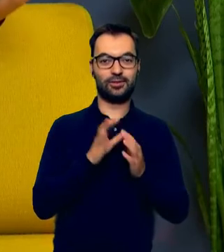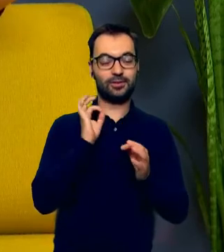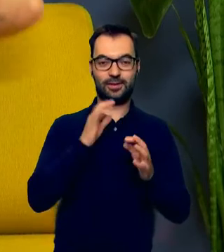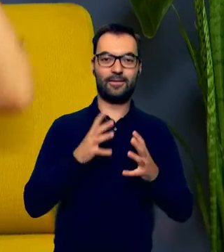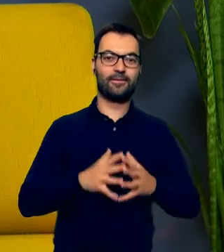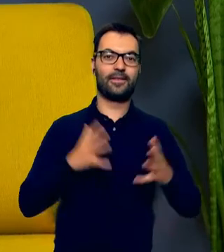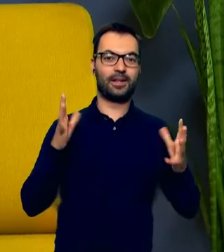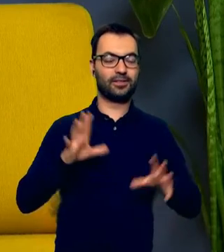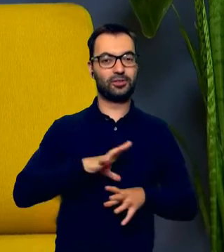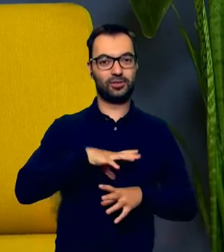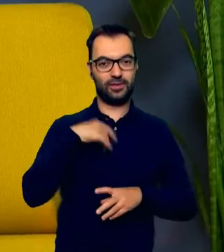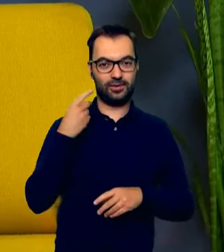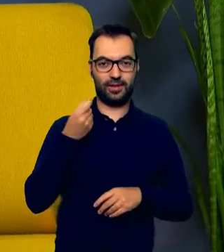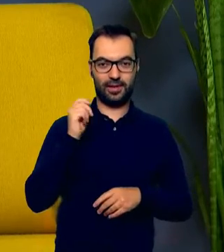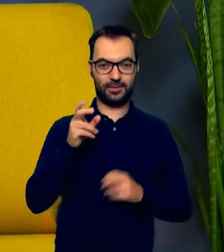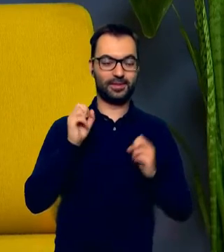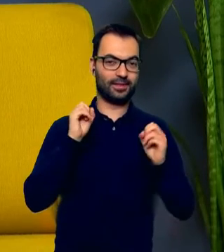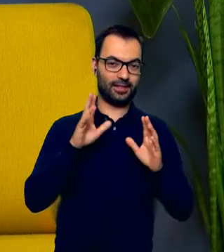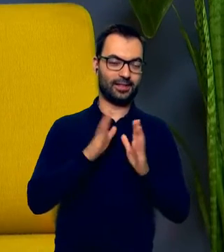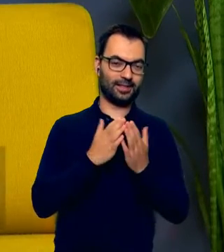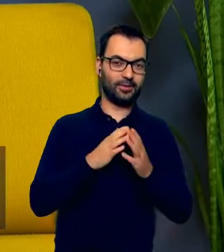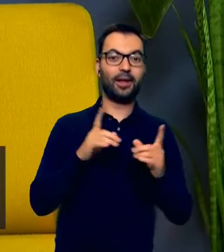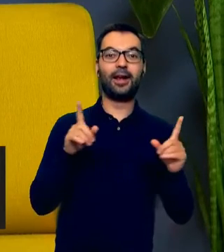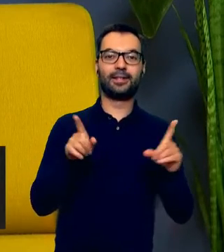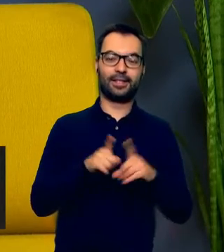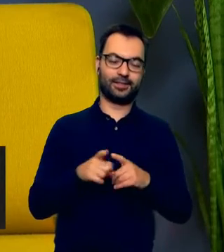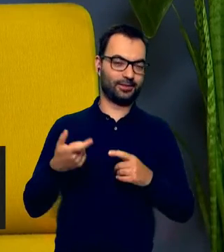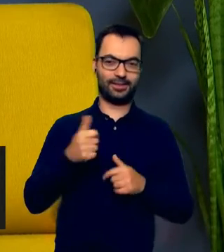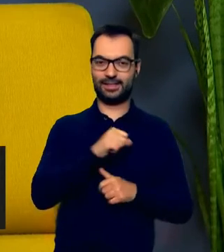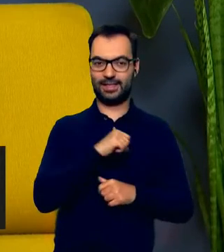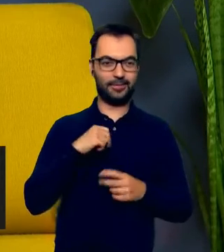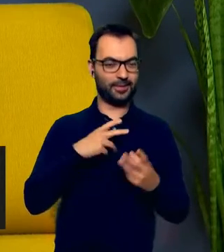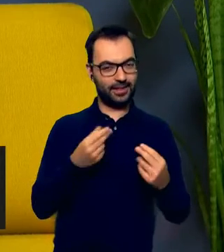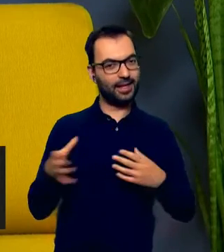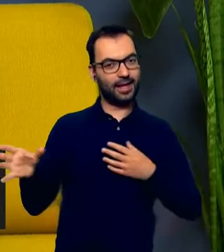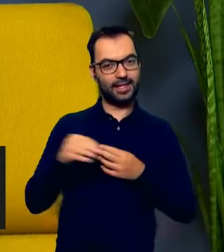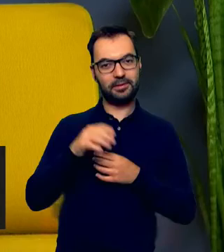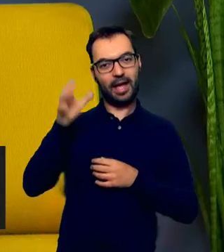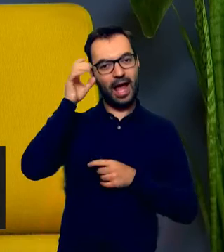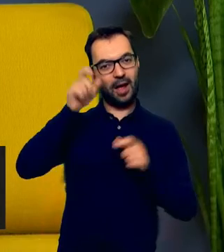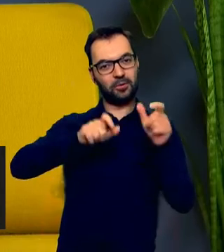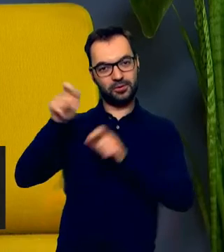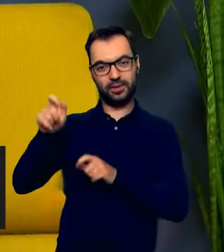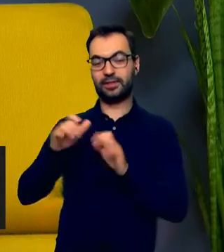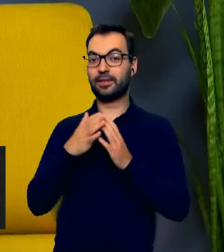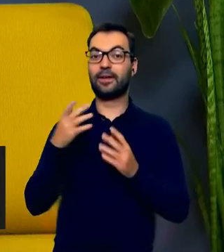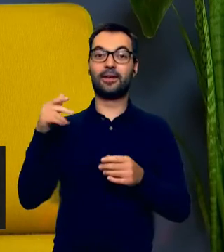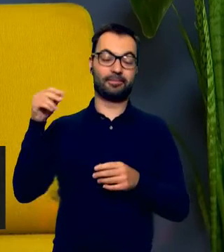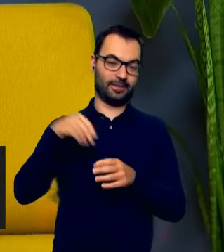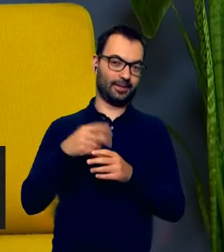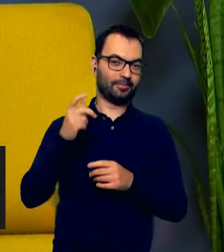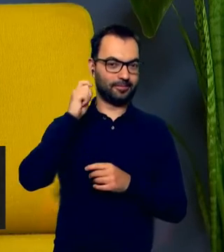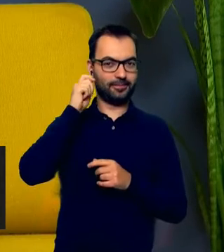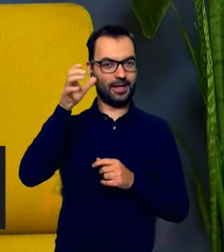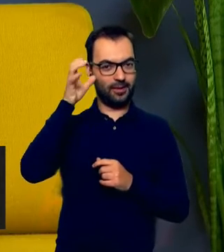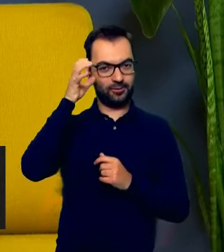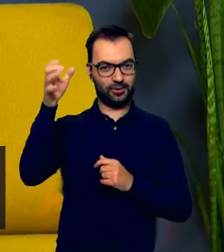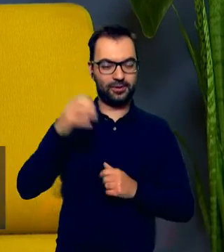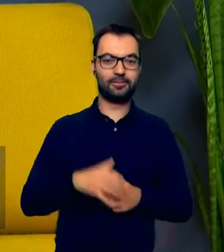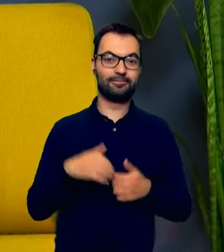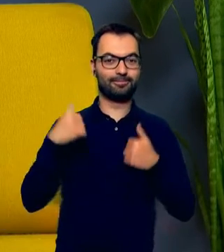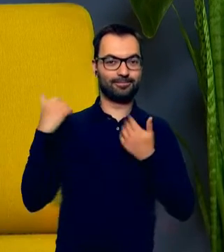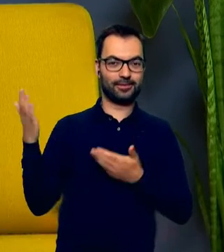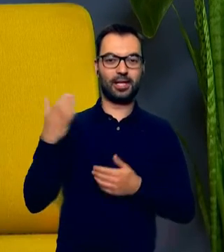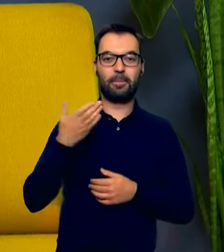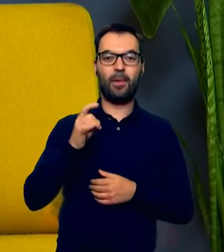święto literatury w Empiku, ale świętujemy rzecz jasna w towarzystwie autorów i ich książek, w tym przypadku autorek i ich książki. Na naszej